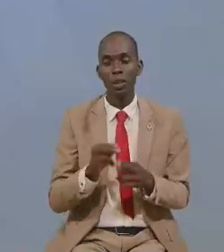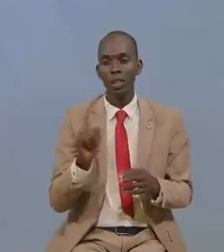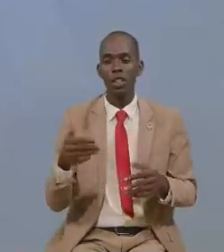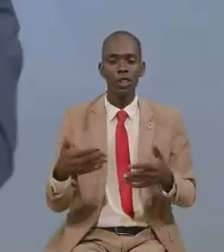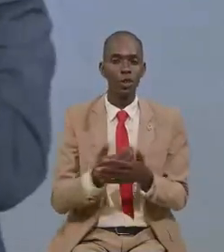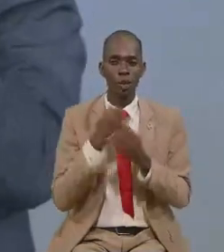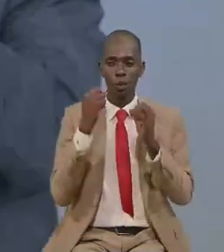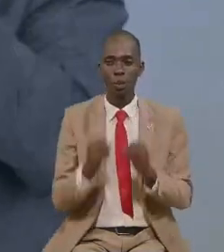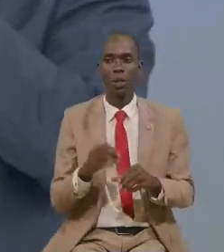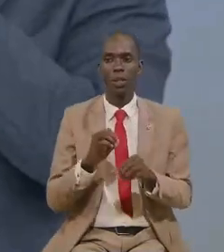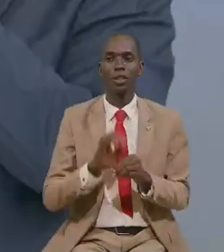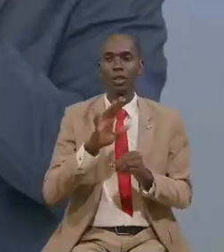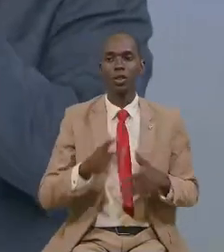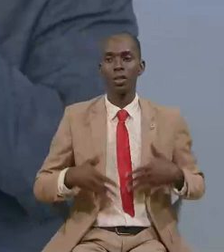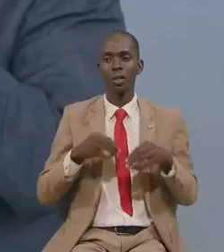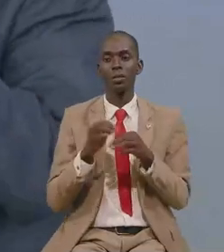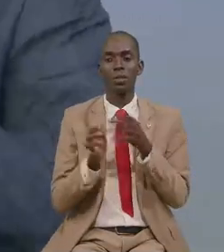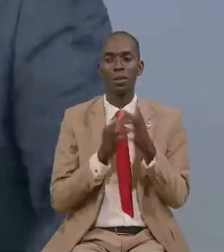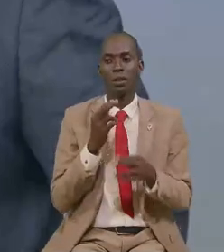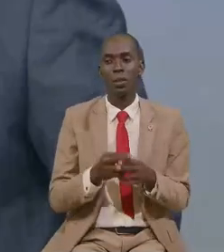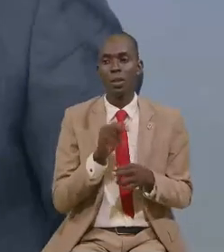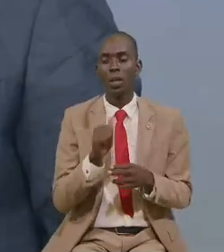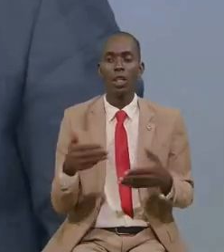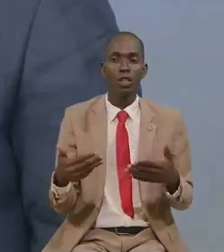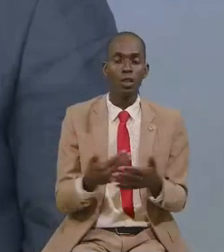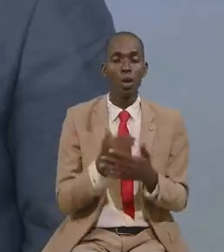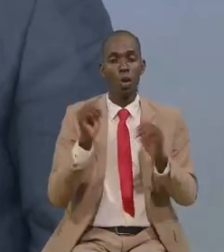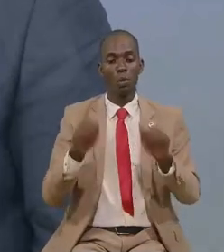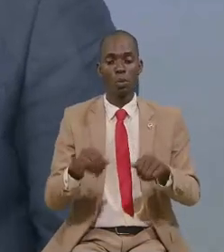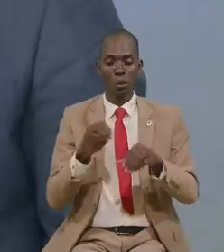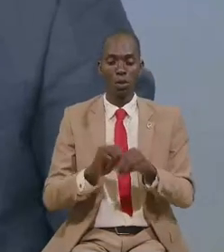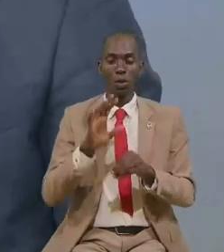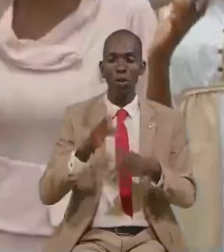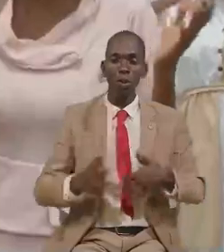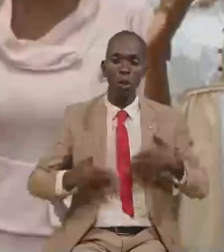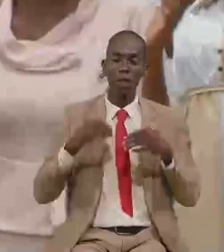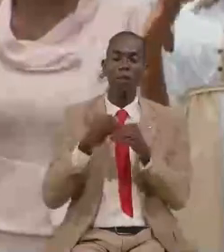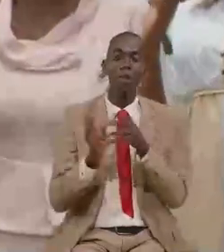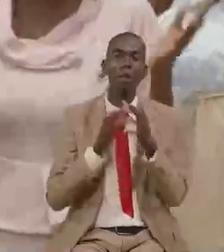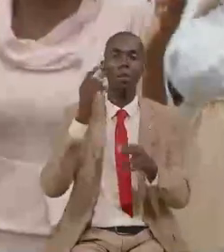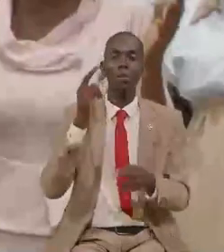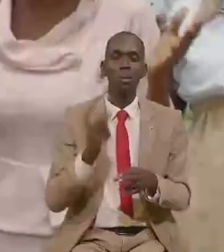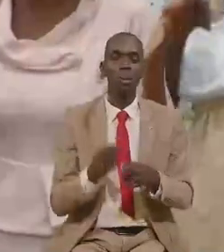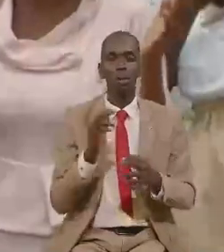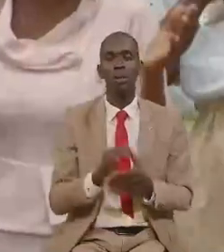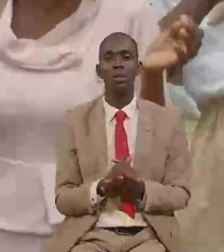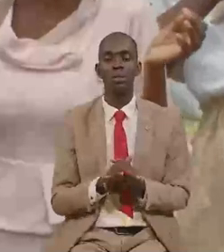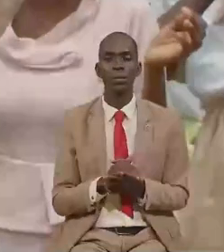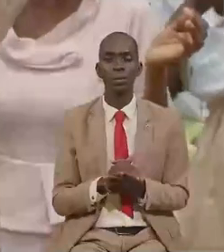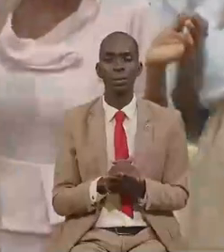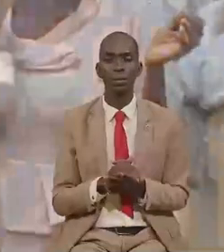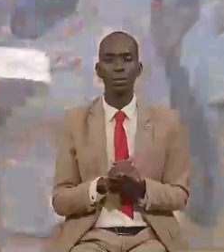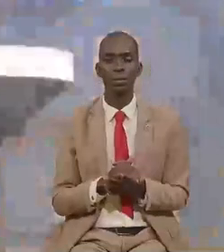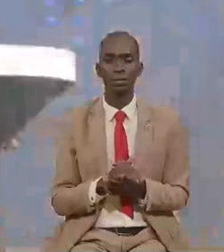vie. Et une nouvelle possibilité dans ta vie au nom de Jésus.